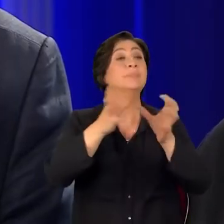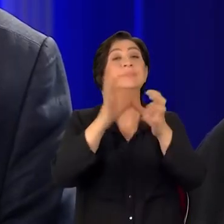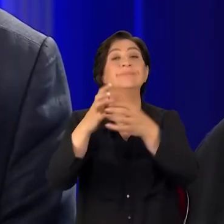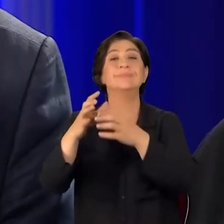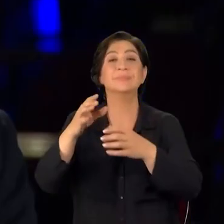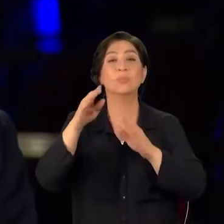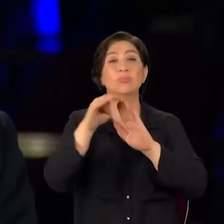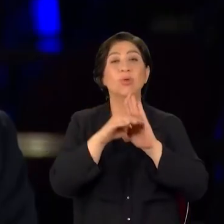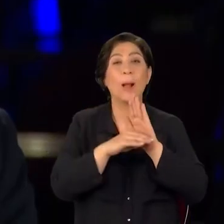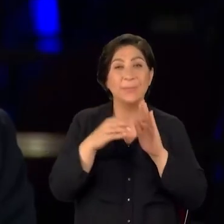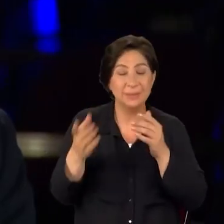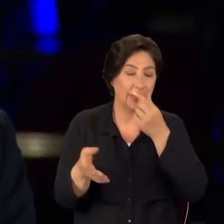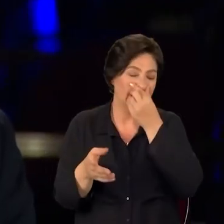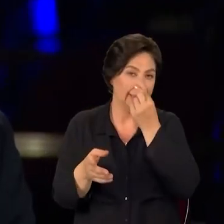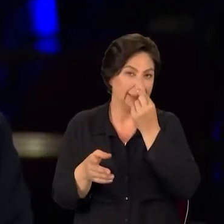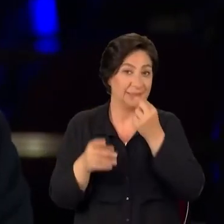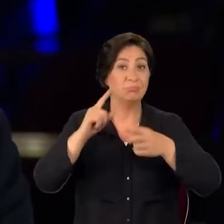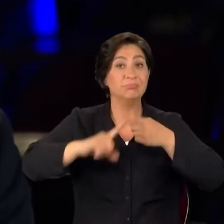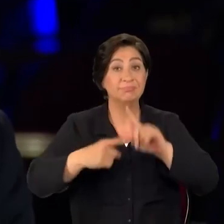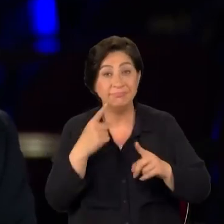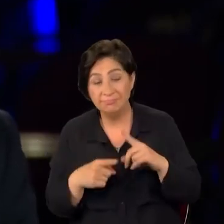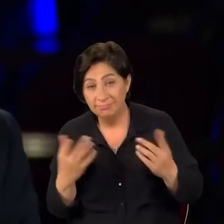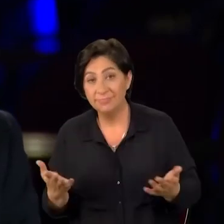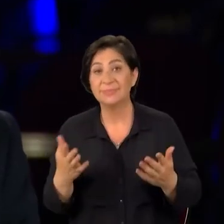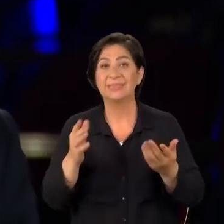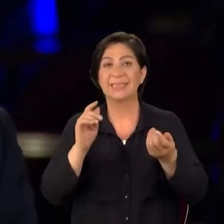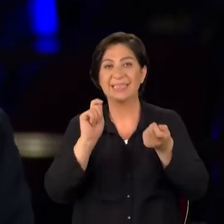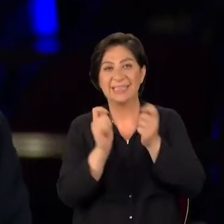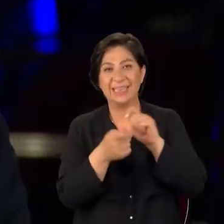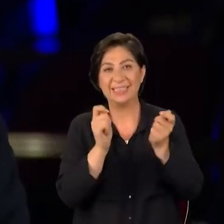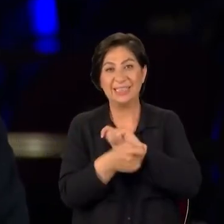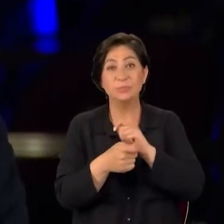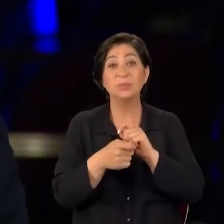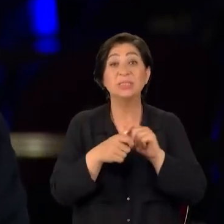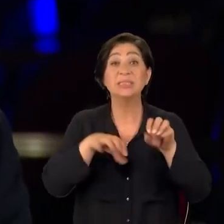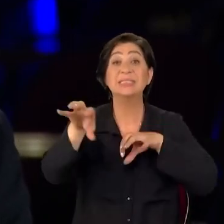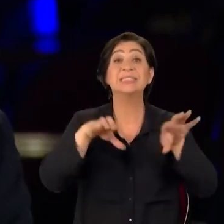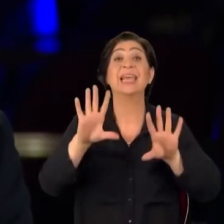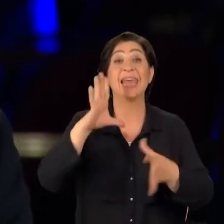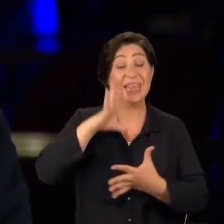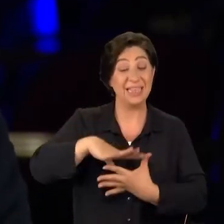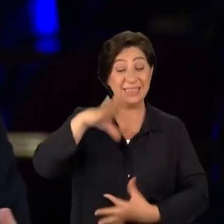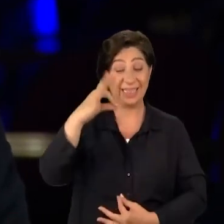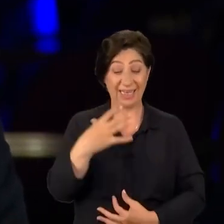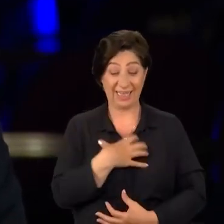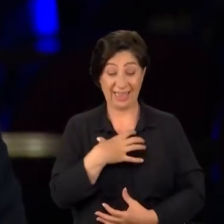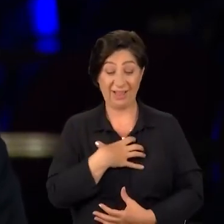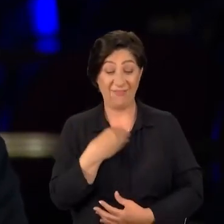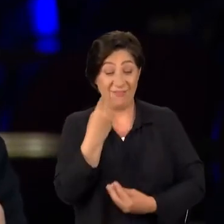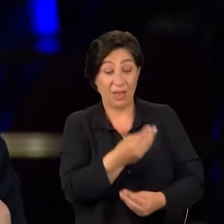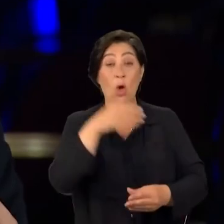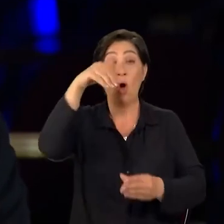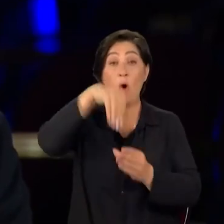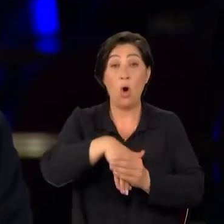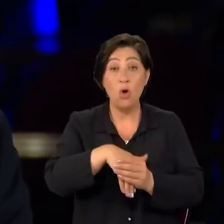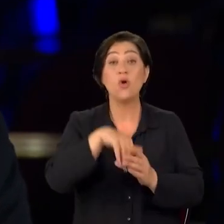partilerin bu arada programlarından veya siyasetlerinden devşirilmiş kategorilerde değil. İnsanların